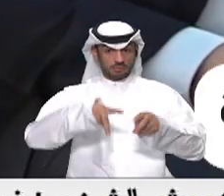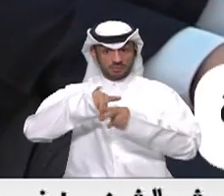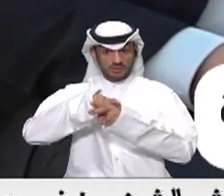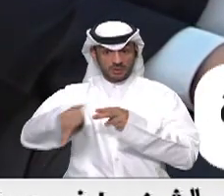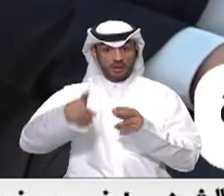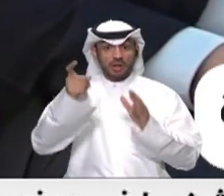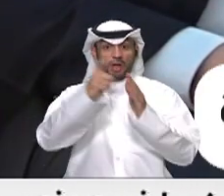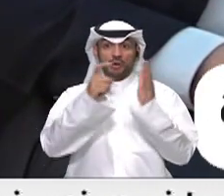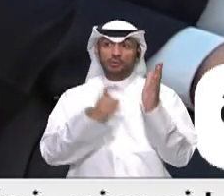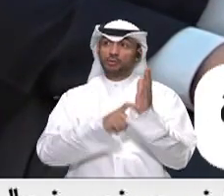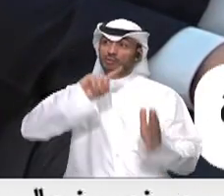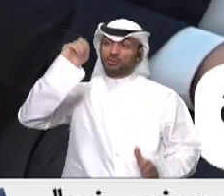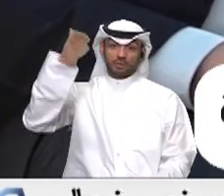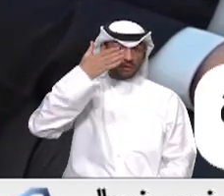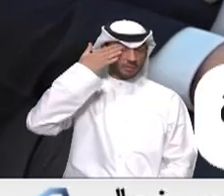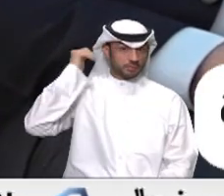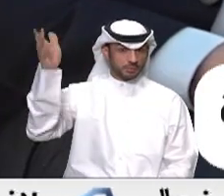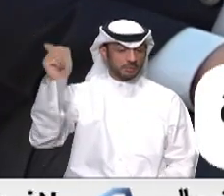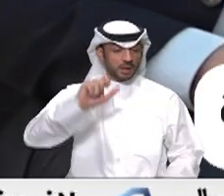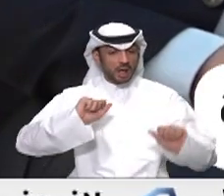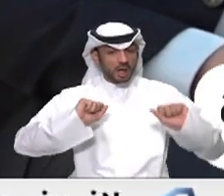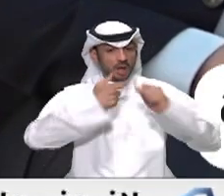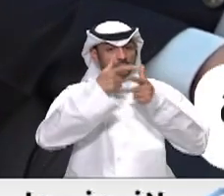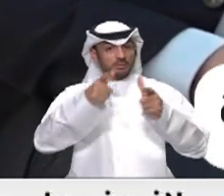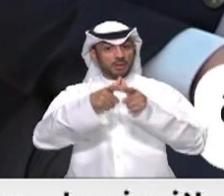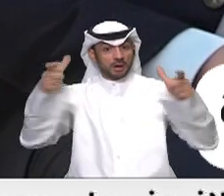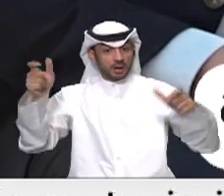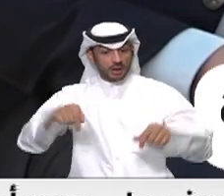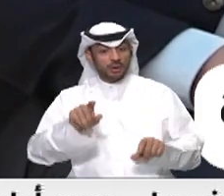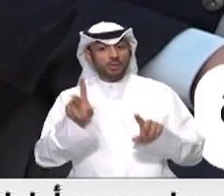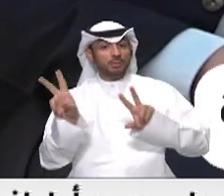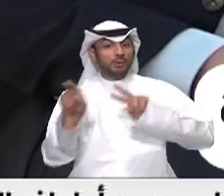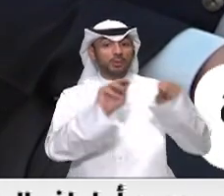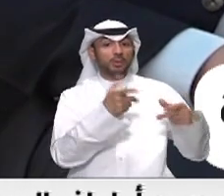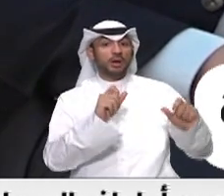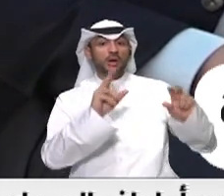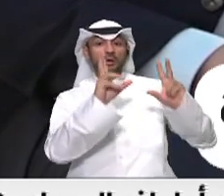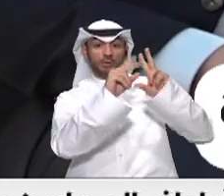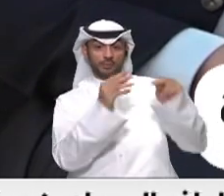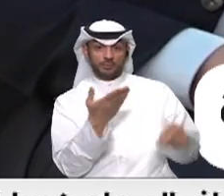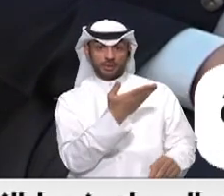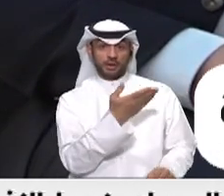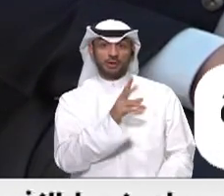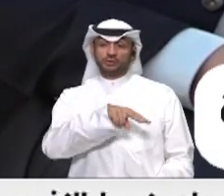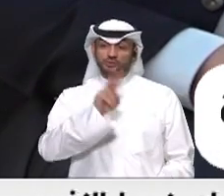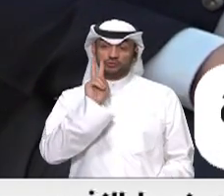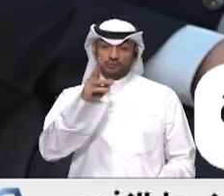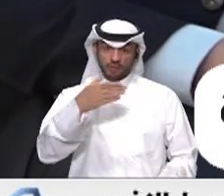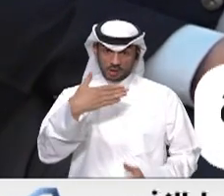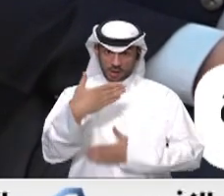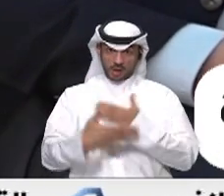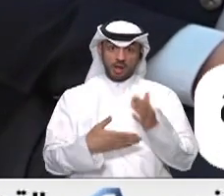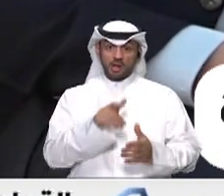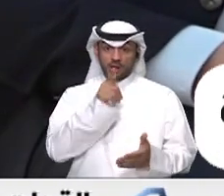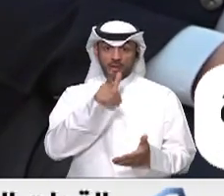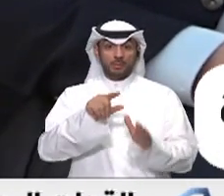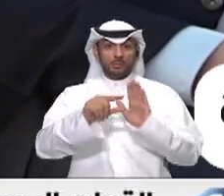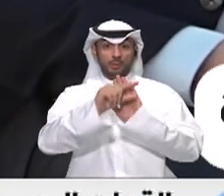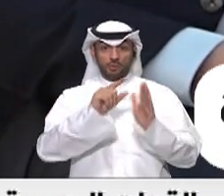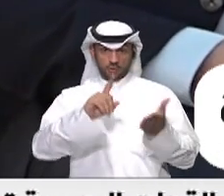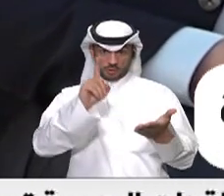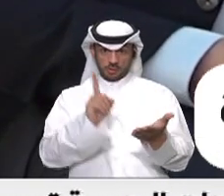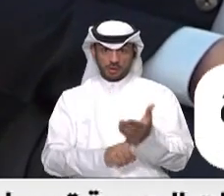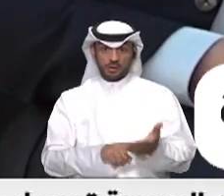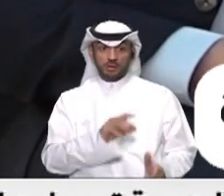القانون الدولي وتوسع عدوانها السافر على لبنان نجد هناك محاولات لتغيير الروايه الحقيقيه وتبرئه